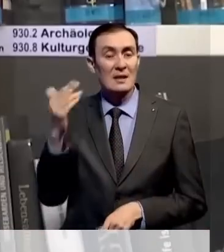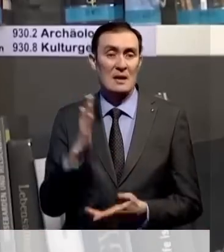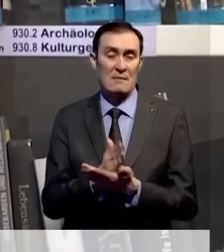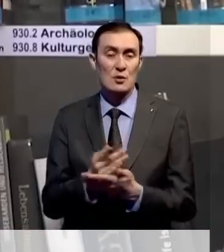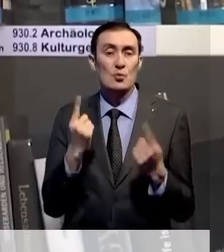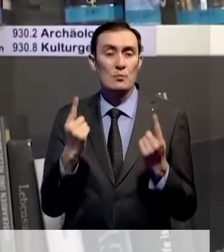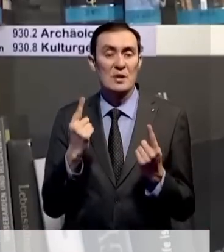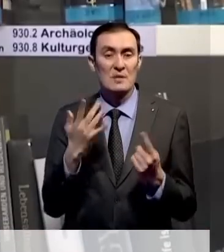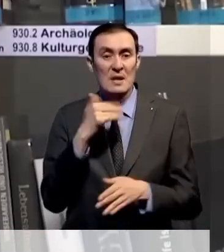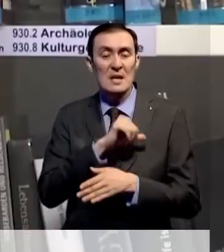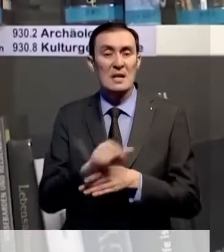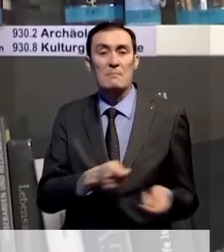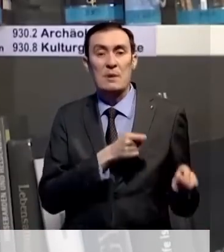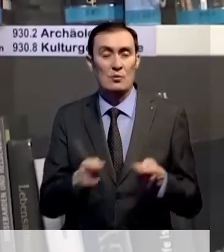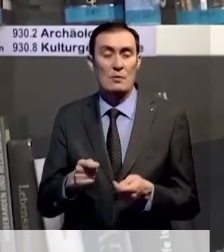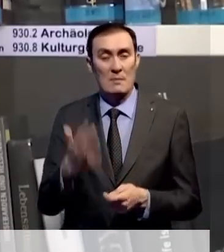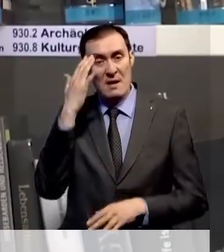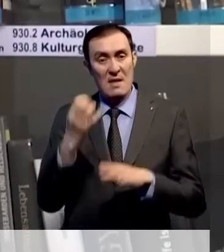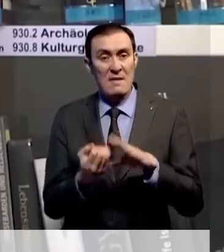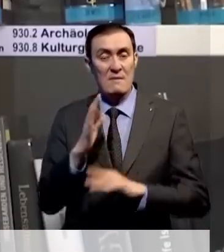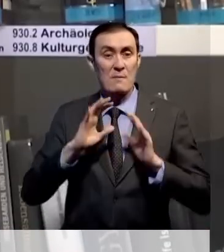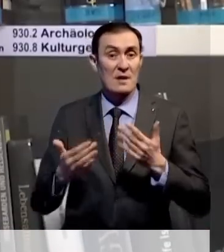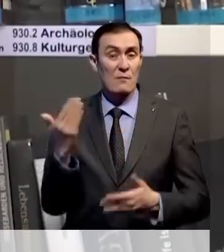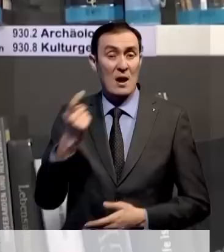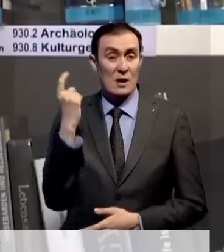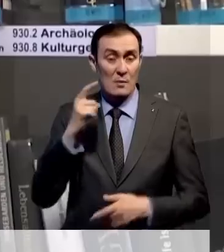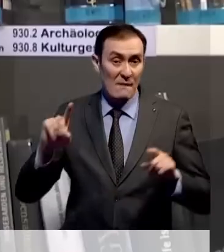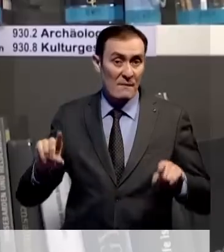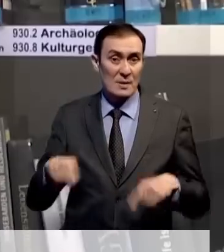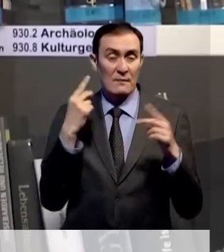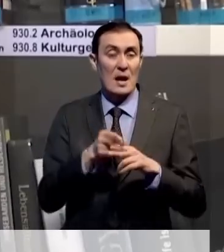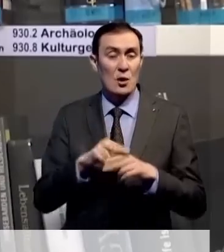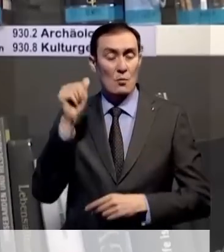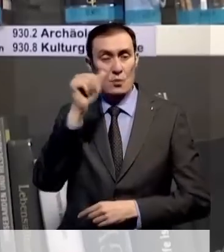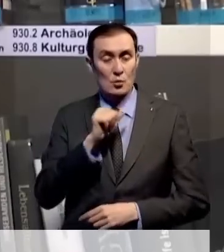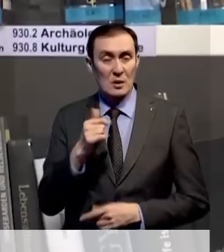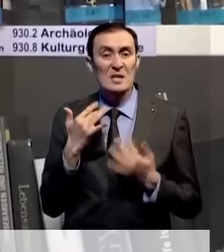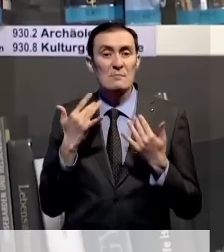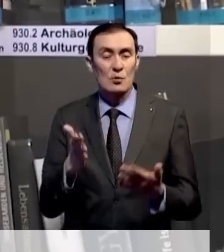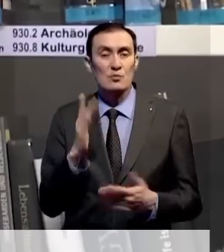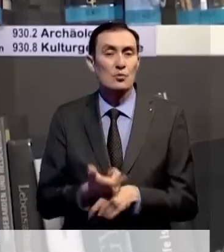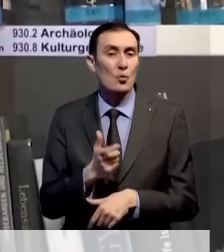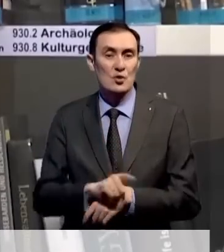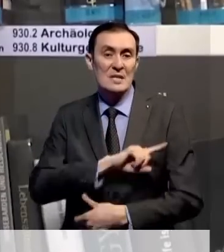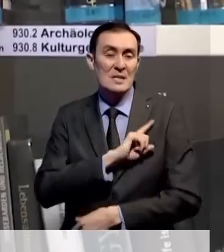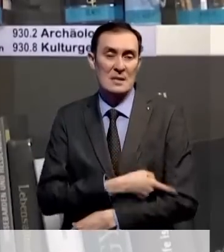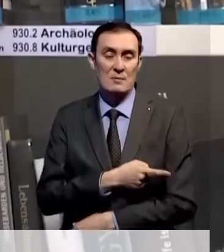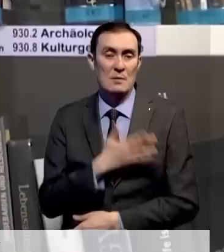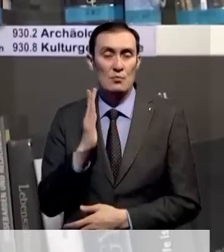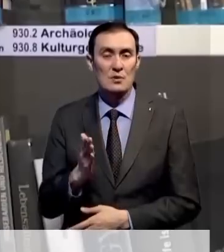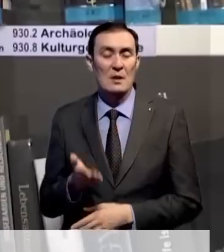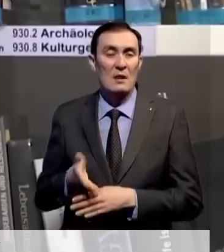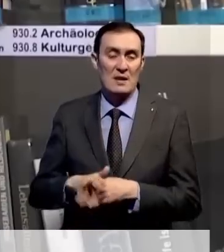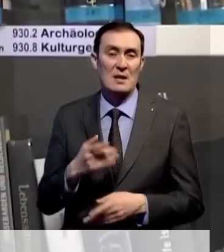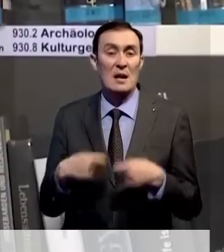является крупнейшим импортером нефти в мире. Если его экономика восстановится в этом году, тогда спрос будет очень сильным и окажет